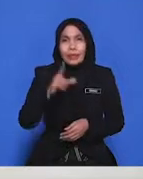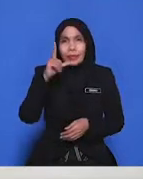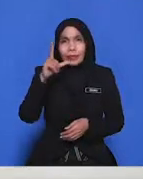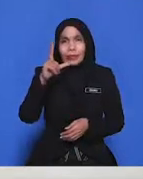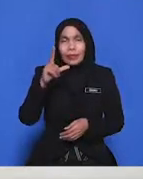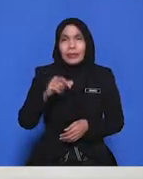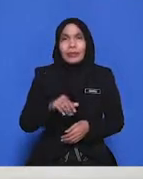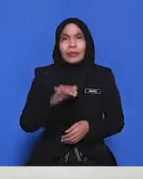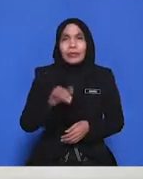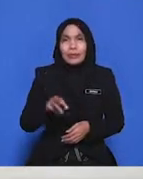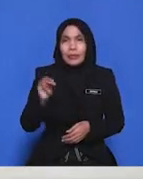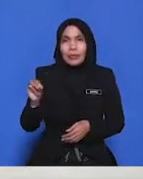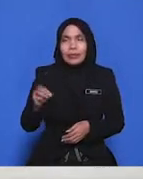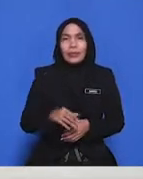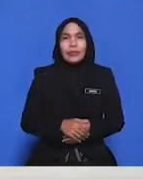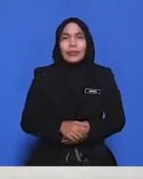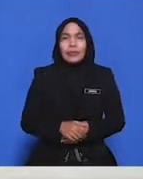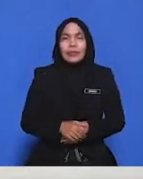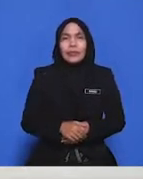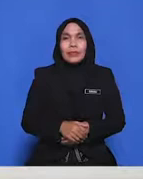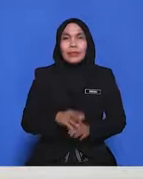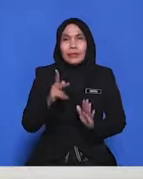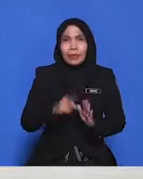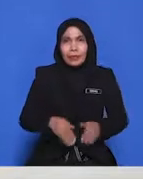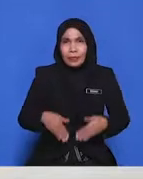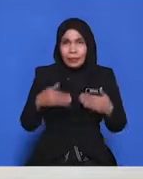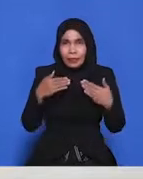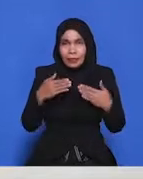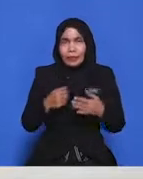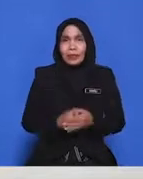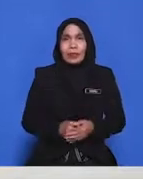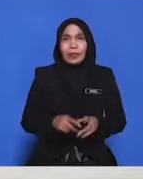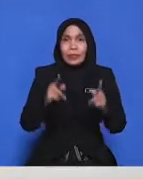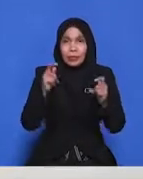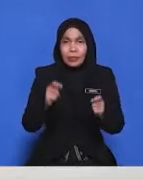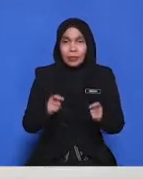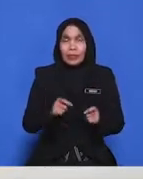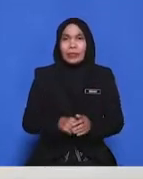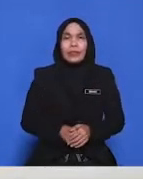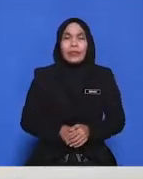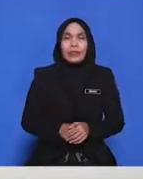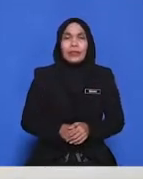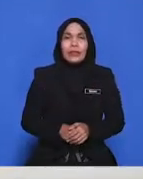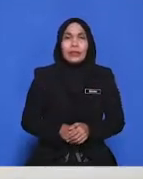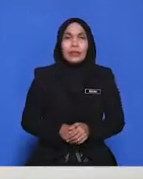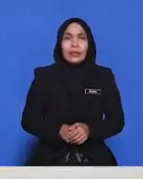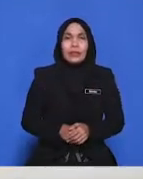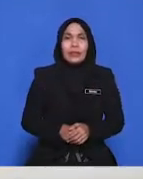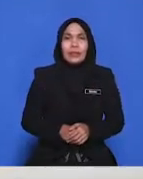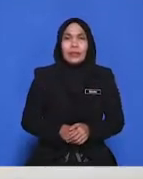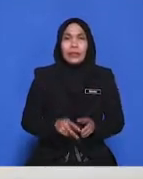beginilah kehidupan seorang tokoh pejuang. Pasti akan diburu oleh penjajah